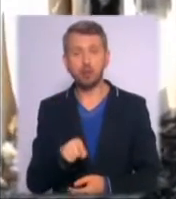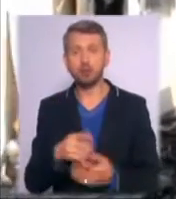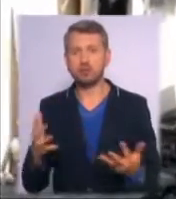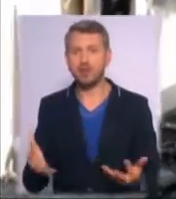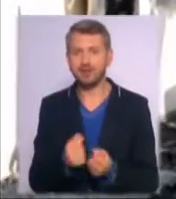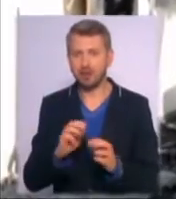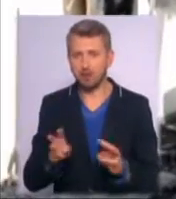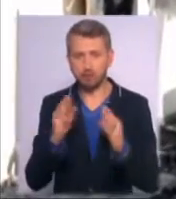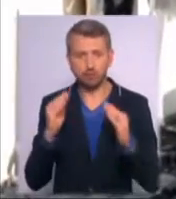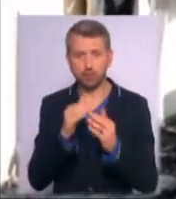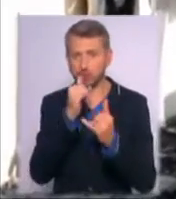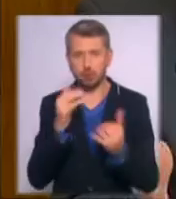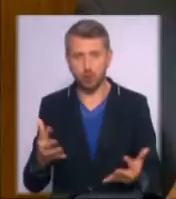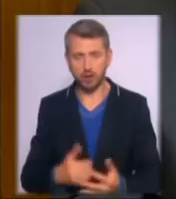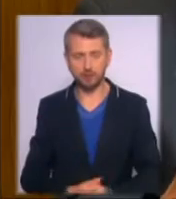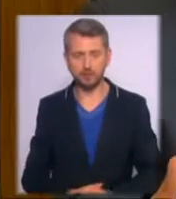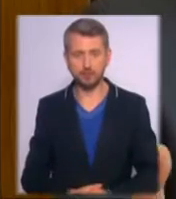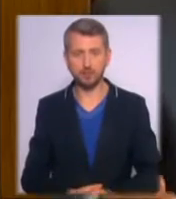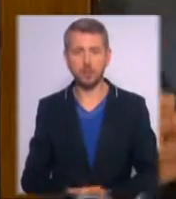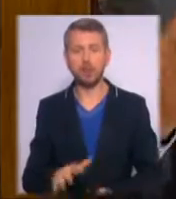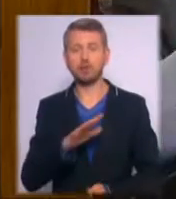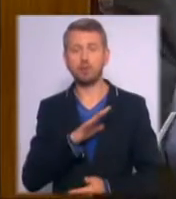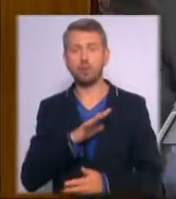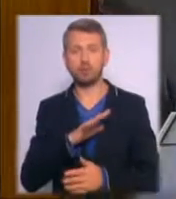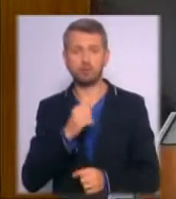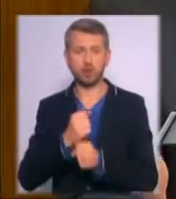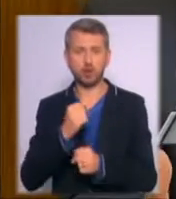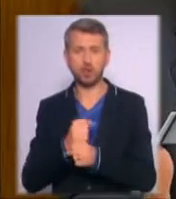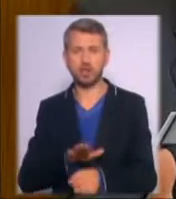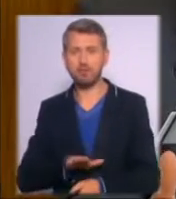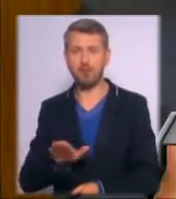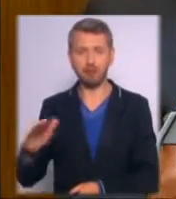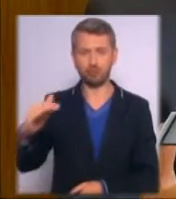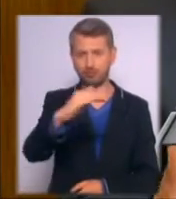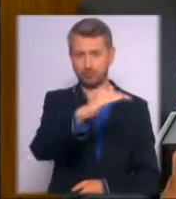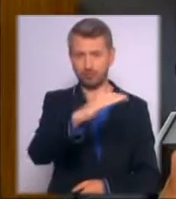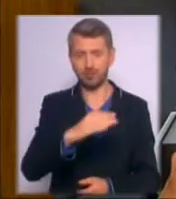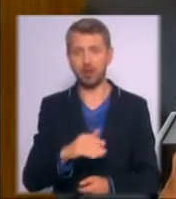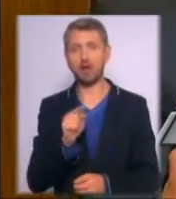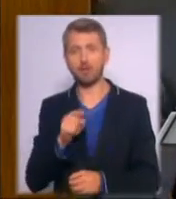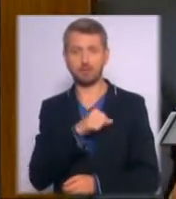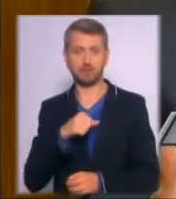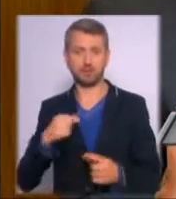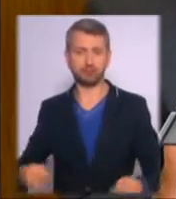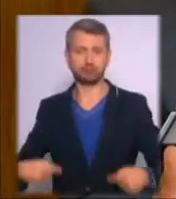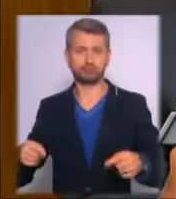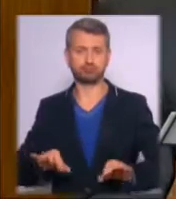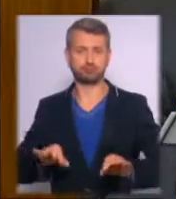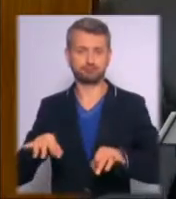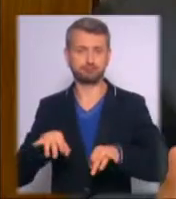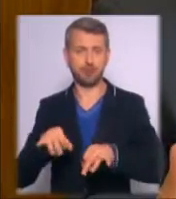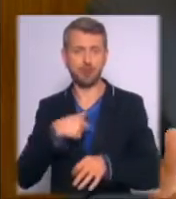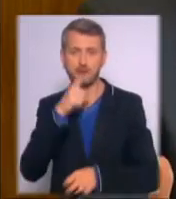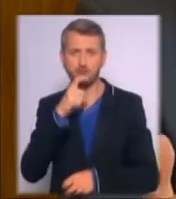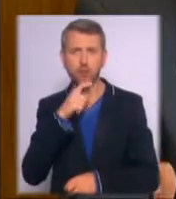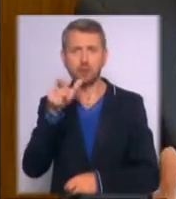будинку просто не мали можливості. Був організований пандус по периметру цього будинку, куди вони заїжджали. Я просто не розумію, людина в